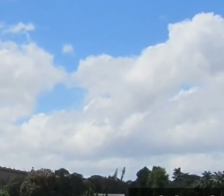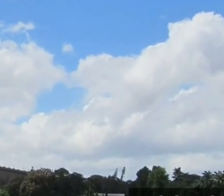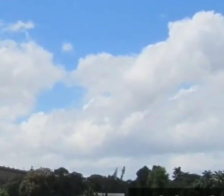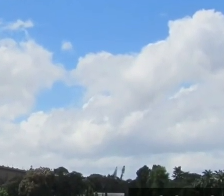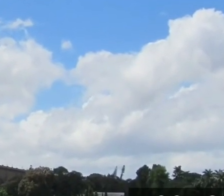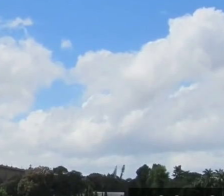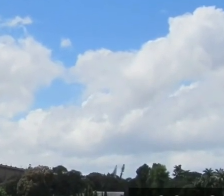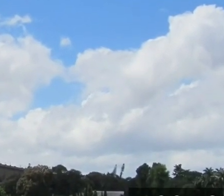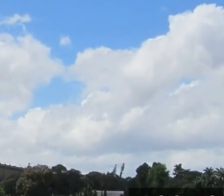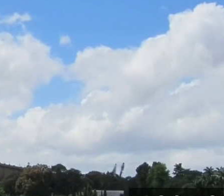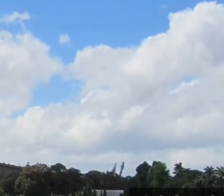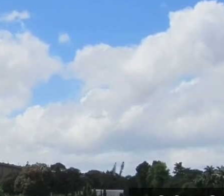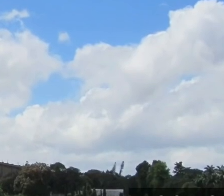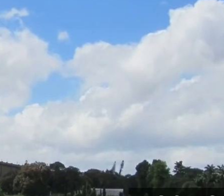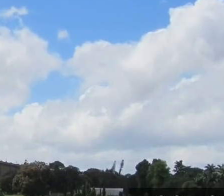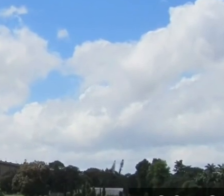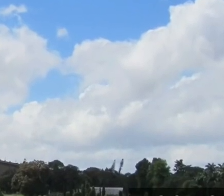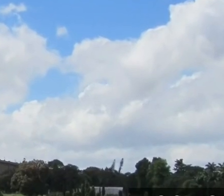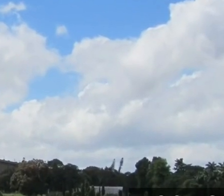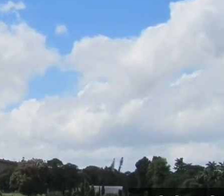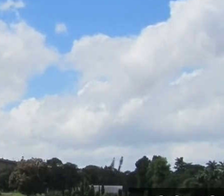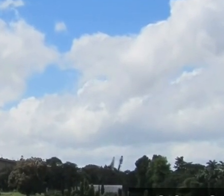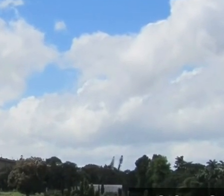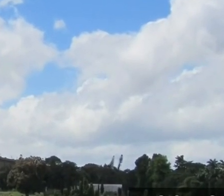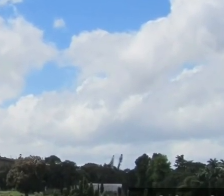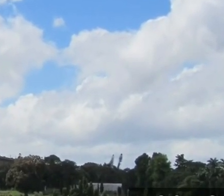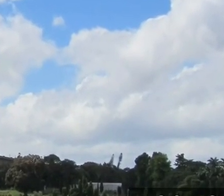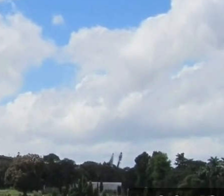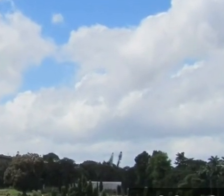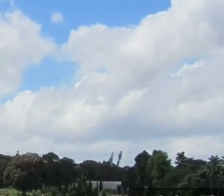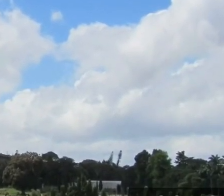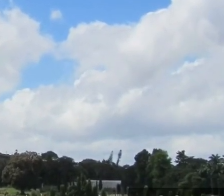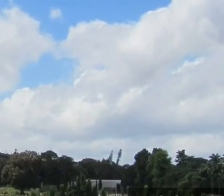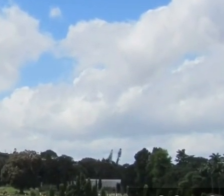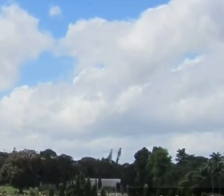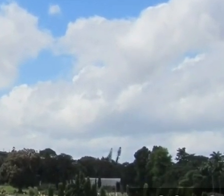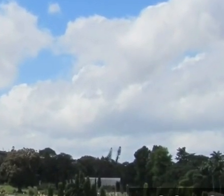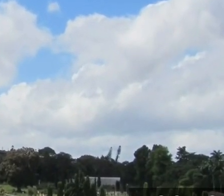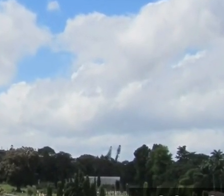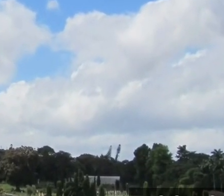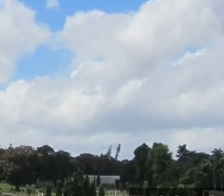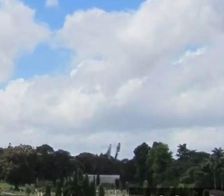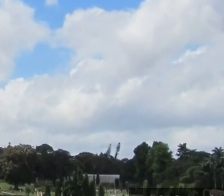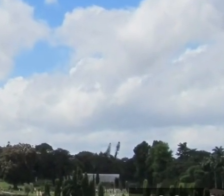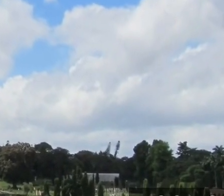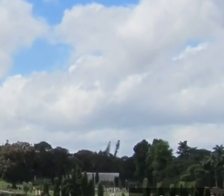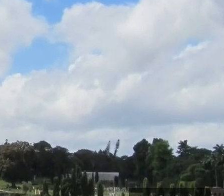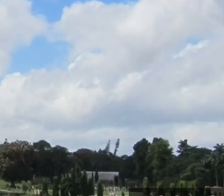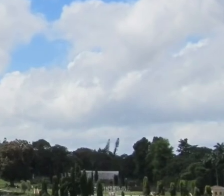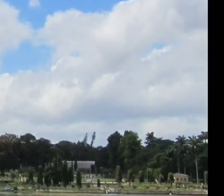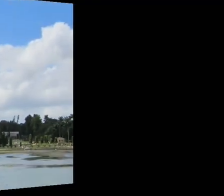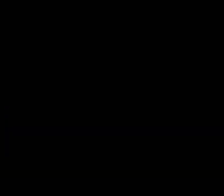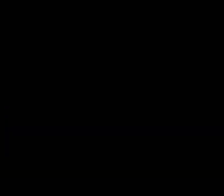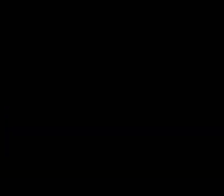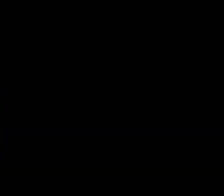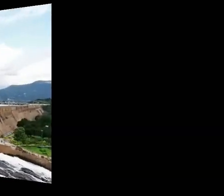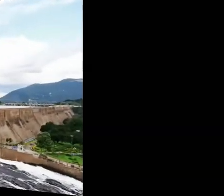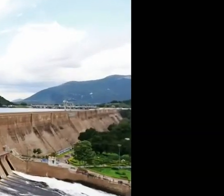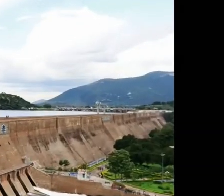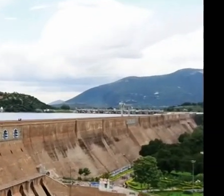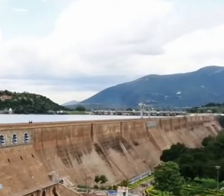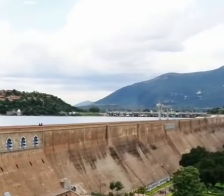करी कि हमारे देश में बहुत सारी रिवर्स हैं और उस रिवर का पानी बहता रहता है और जाके समुद्र में मिल जाता है समुद्र